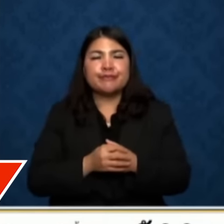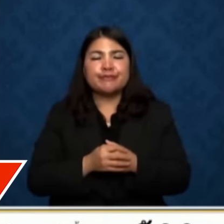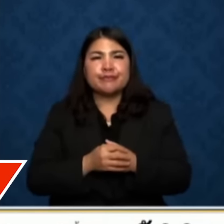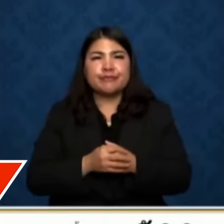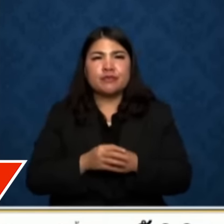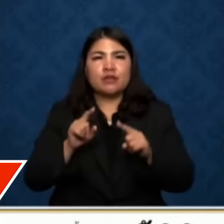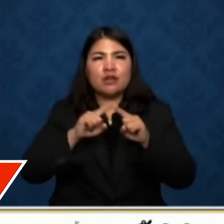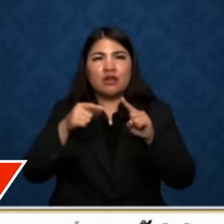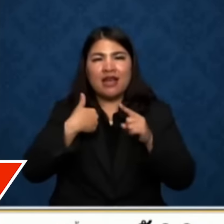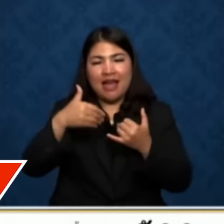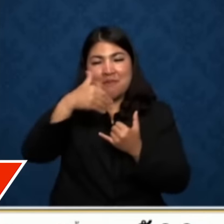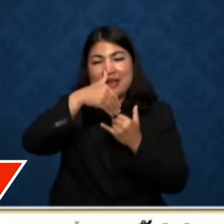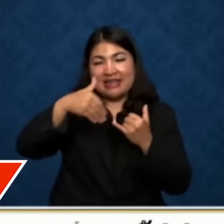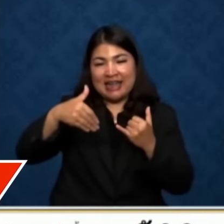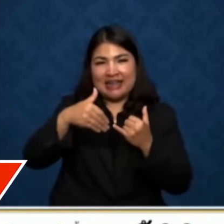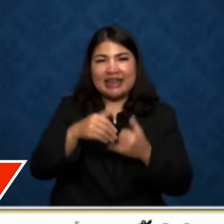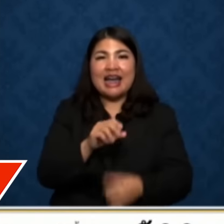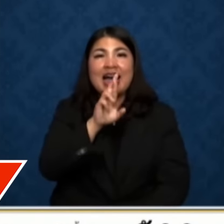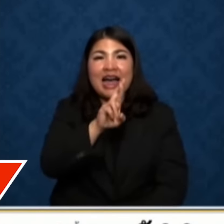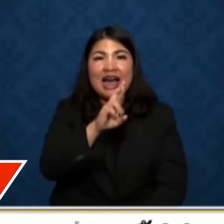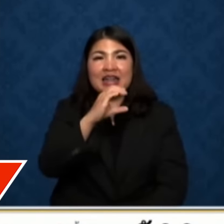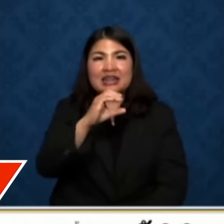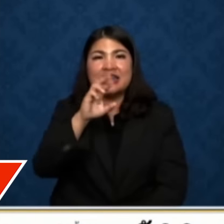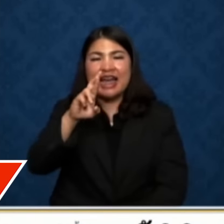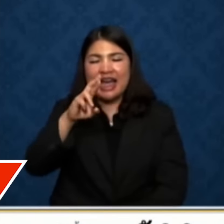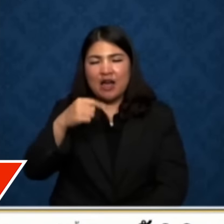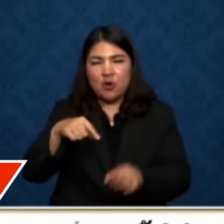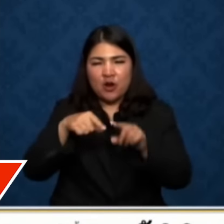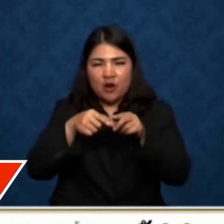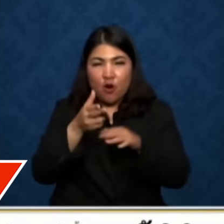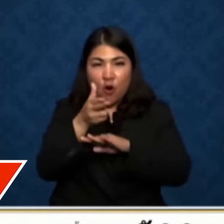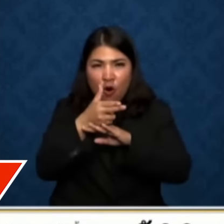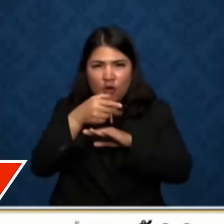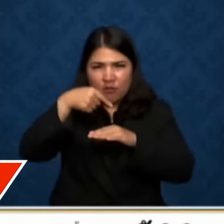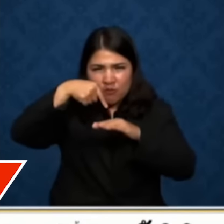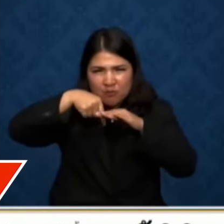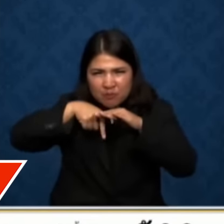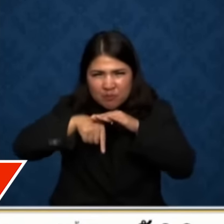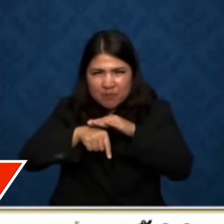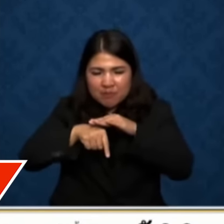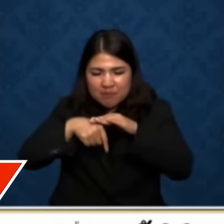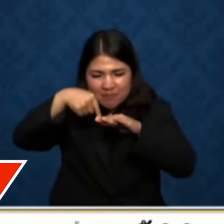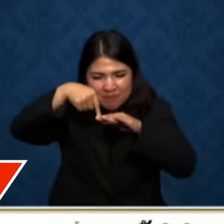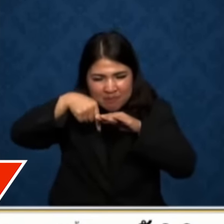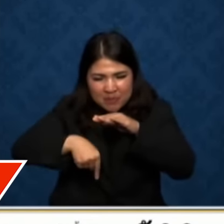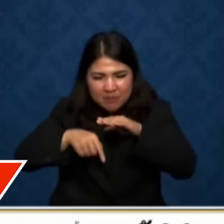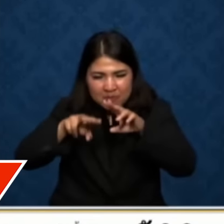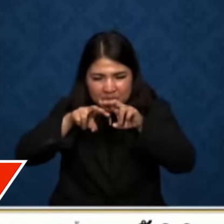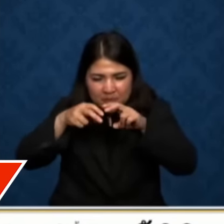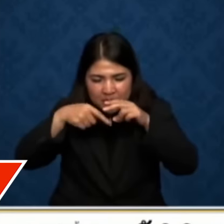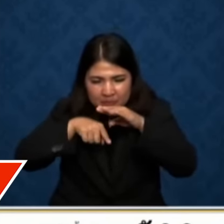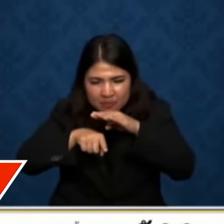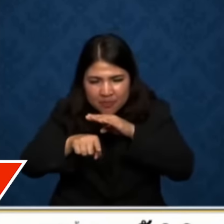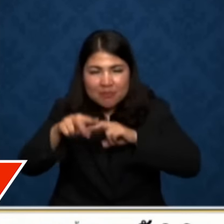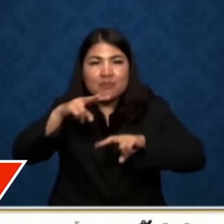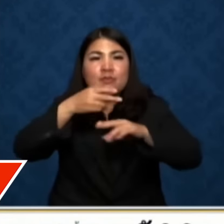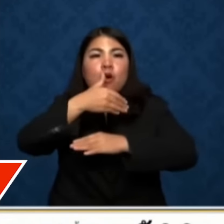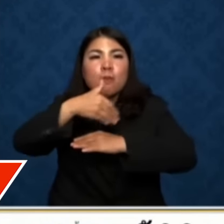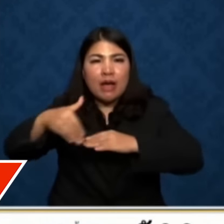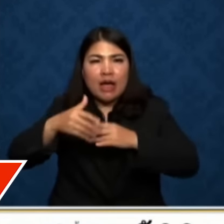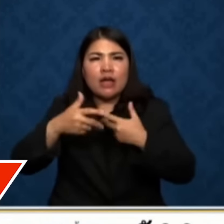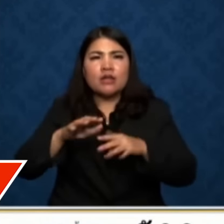ครับการผ่าตัดเขาเรียก RCR นะครับก็คือผ่าตัด2กล้องตรงนี้นะครับผ่าเข้าไปแก้ส่วนกระดูกคอเนี่ยมันต้องขนาดถึงว่าเสื่อม